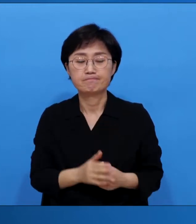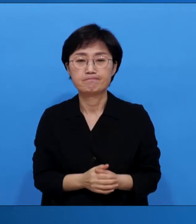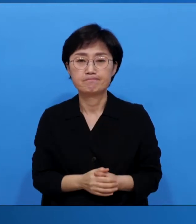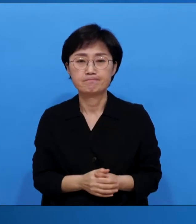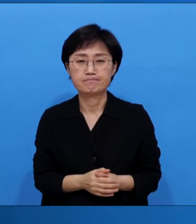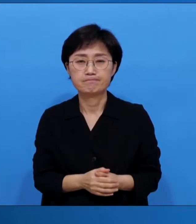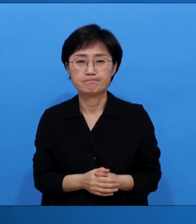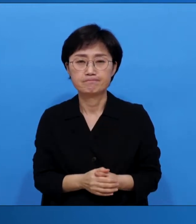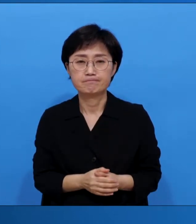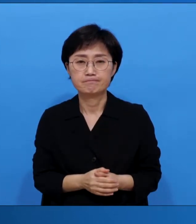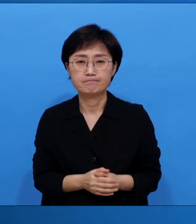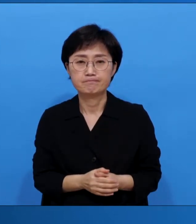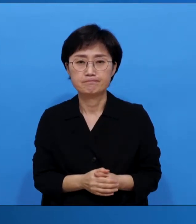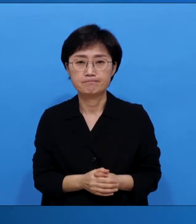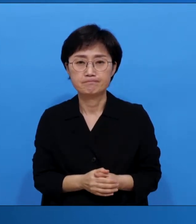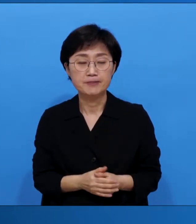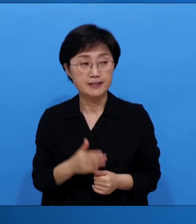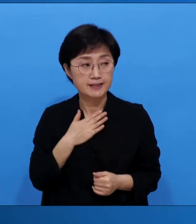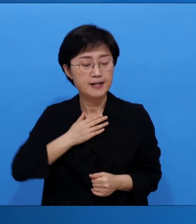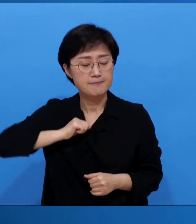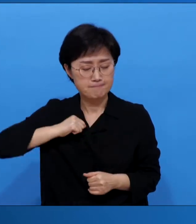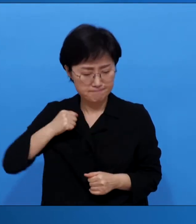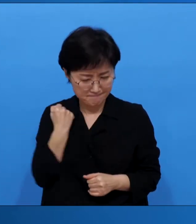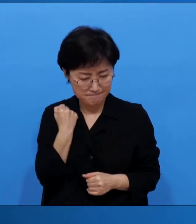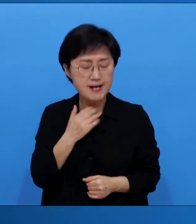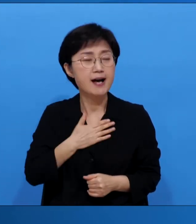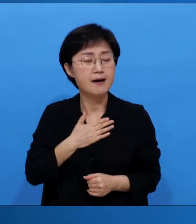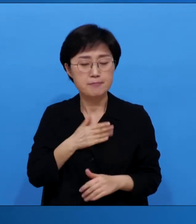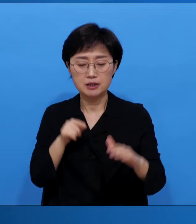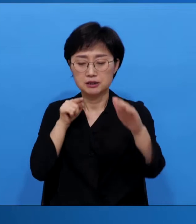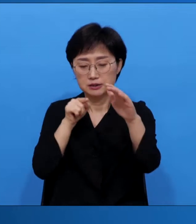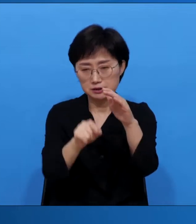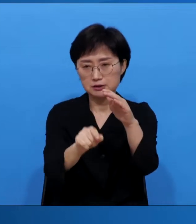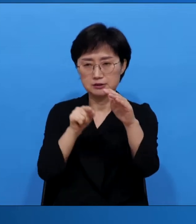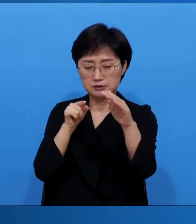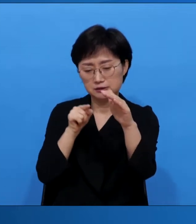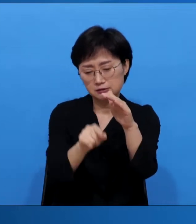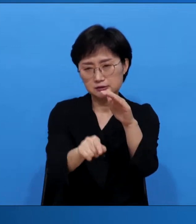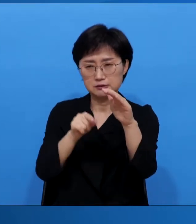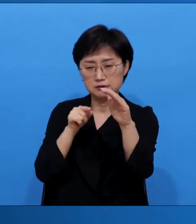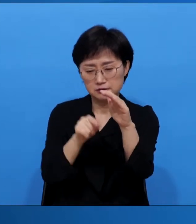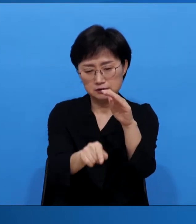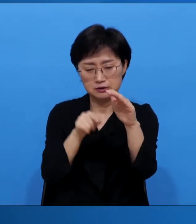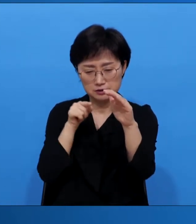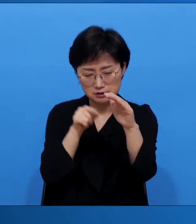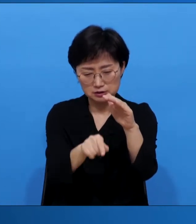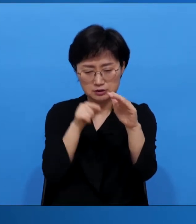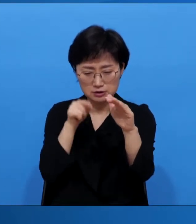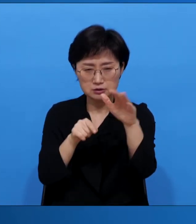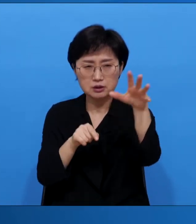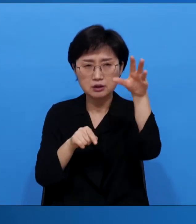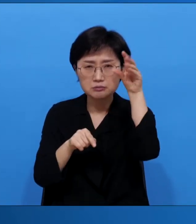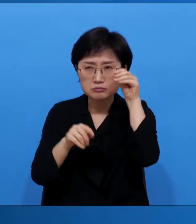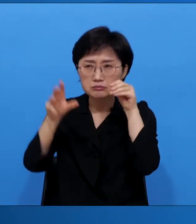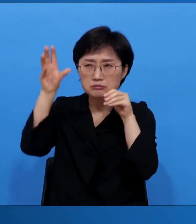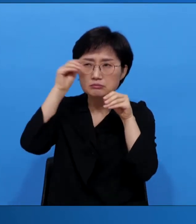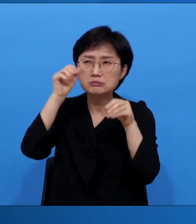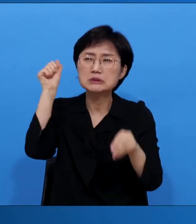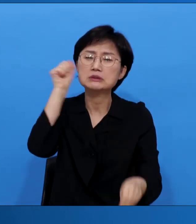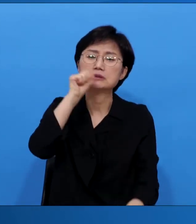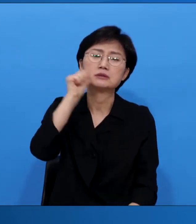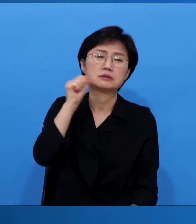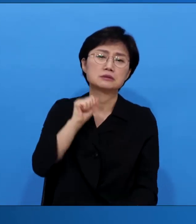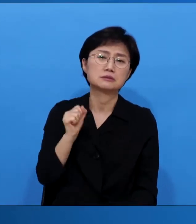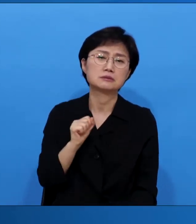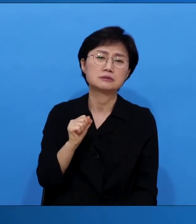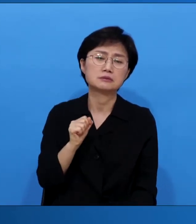field. 저는 거기 계속 올라갔습니다. And so I continued to go there. 큰 걸 봤어요. And I saw something very big there.